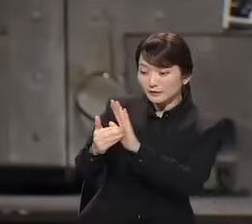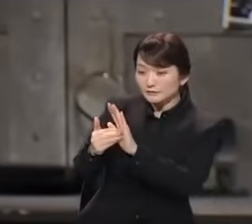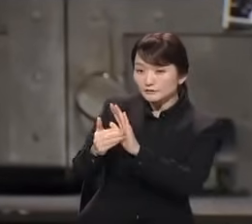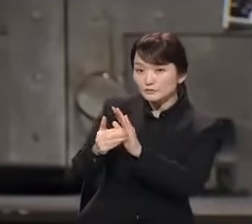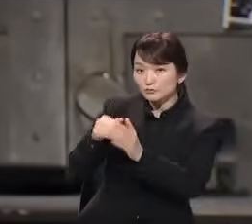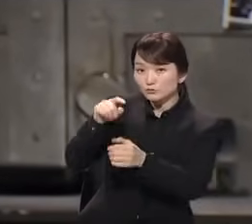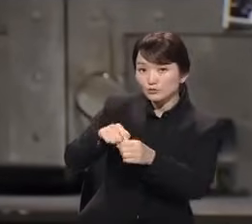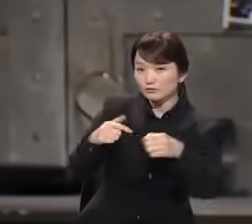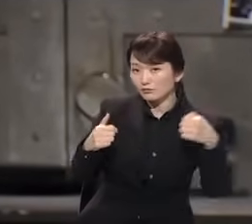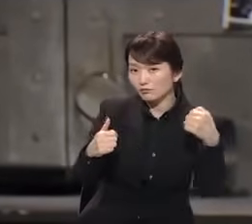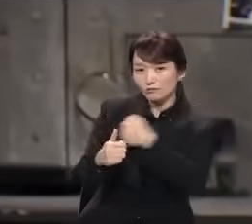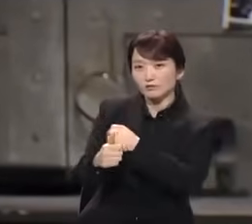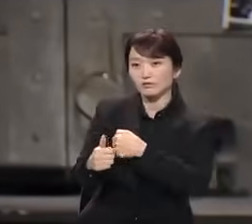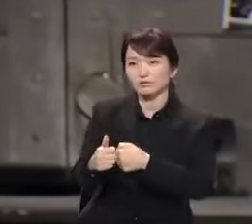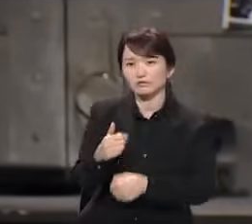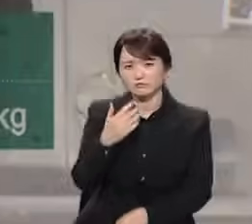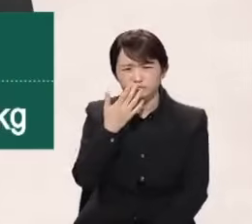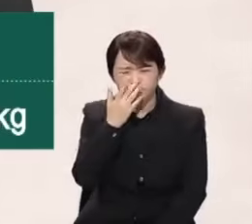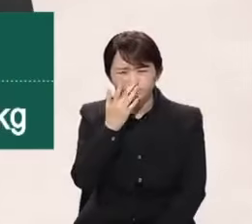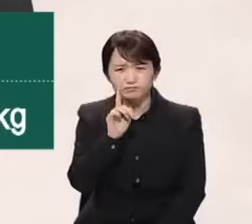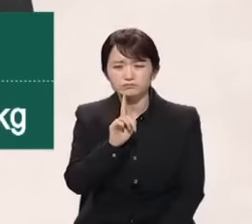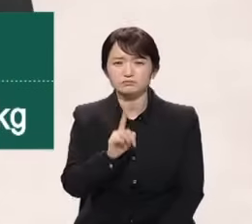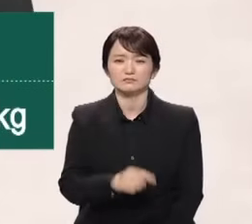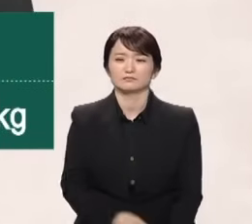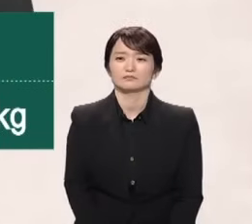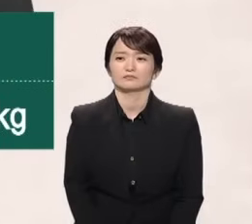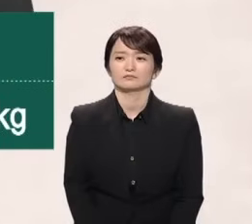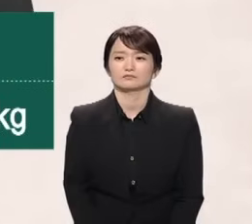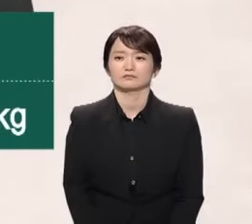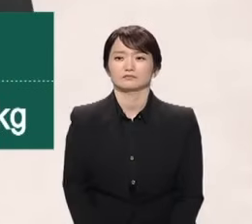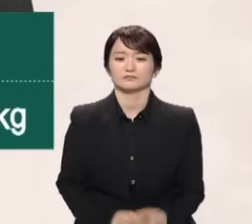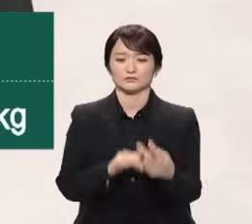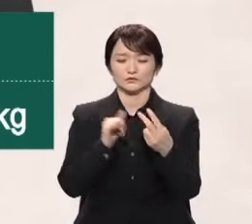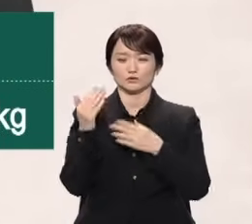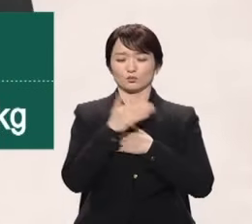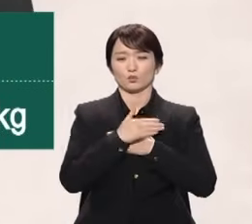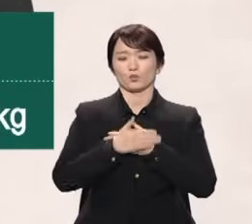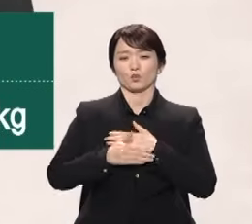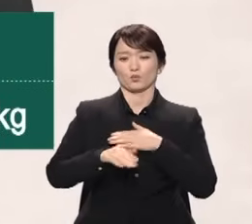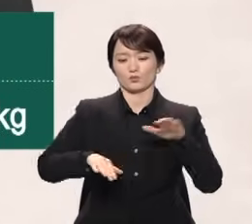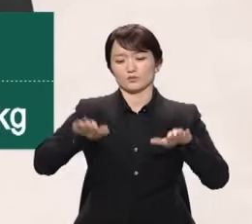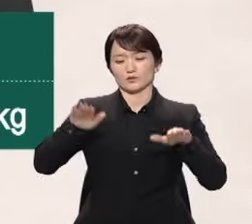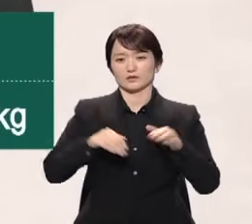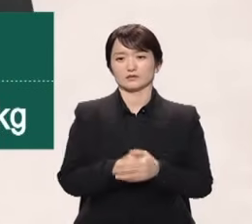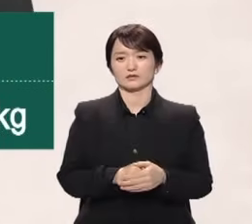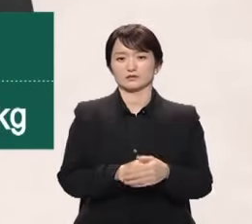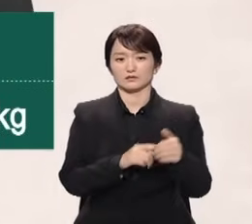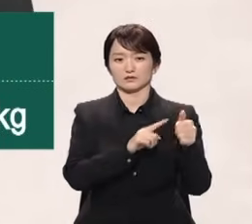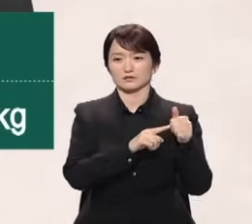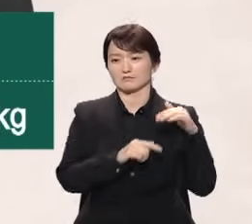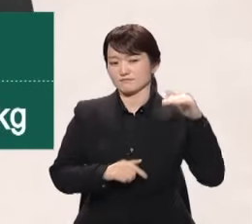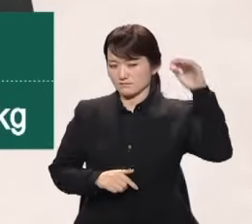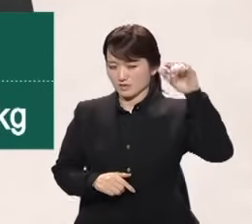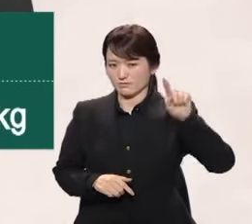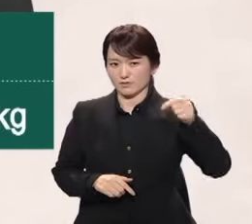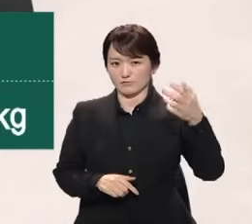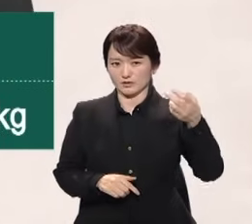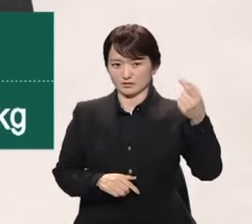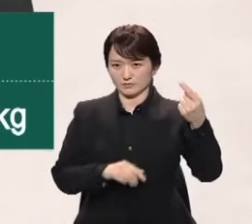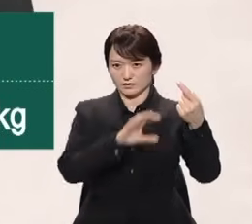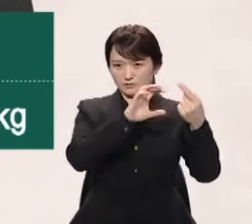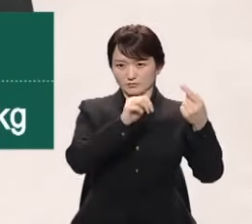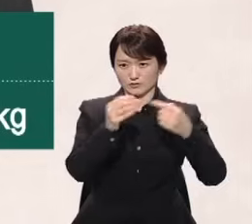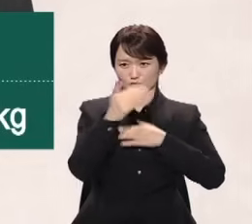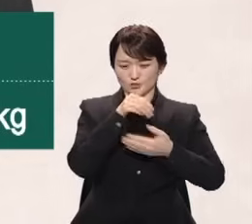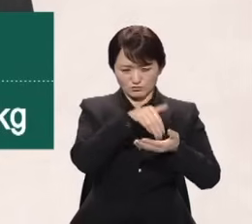하는데 이게 좀 이해가 안 가는 게 일단 두 사람 체격 차이가요. 이 가해자가 181kg가 그리고